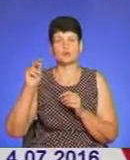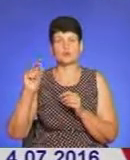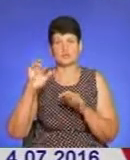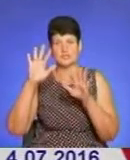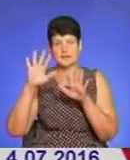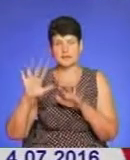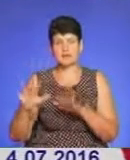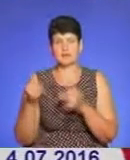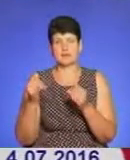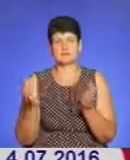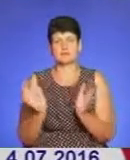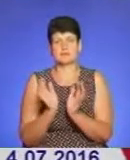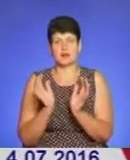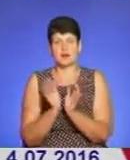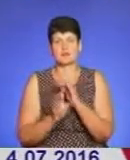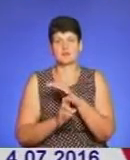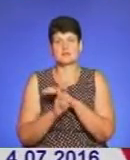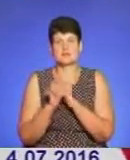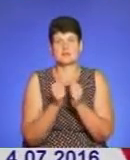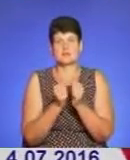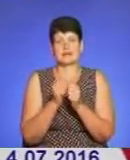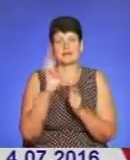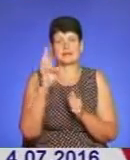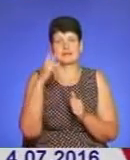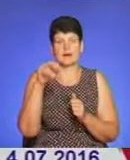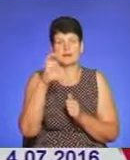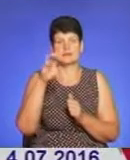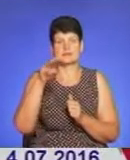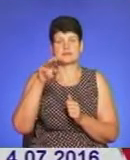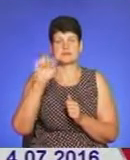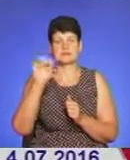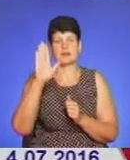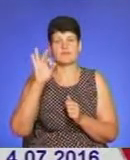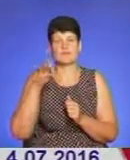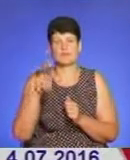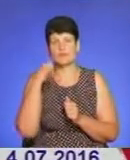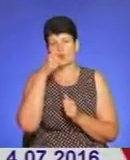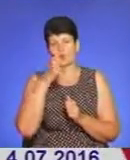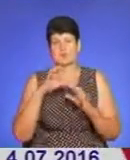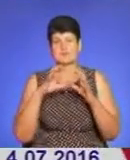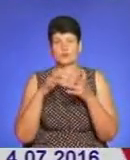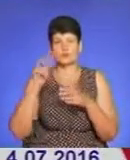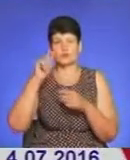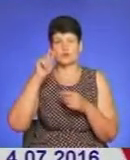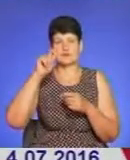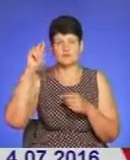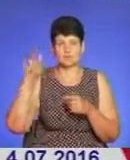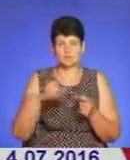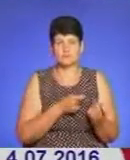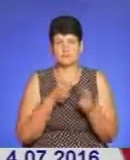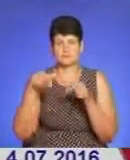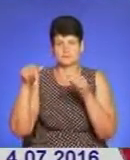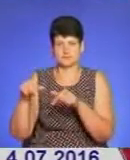Христа Господнього, що ми називаємо надставом, в роки світової першої війни було перенесено до цього кафедрального